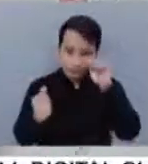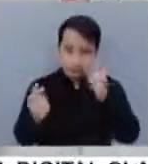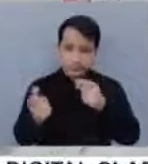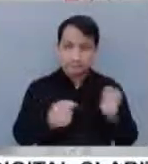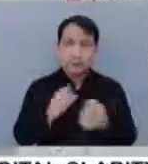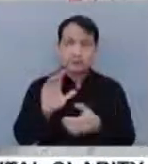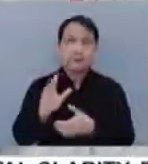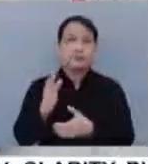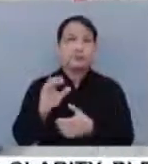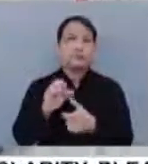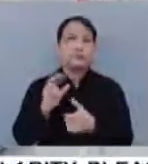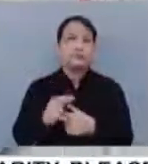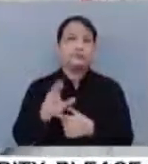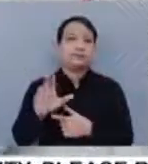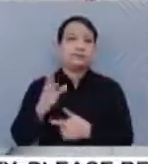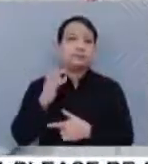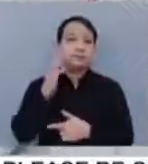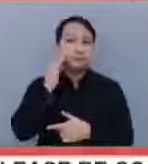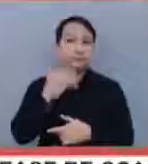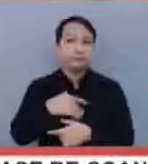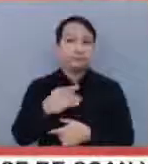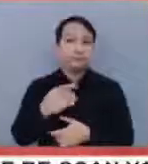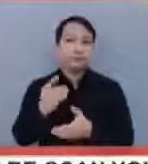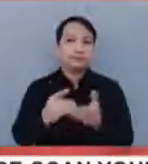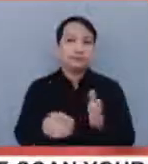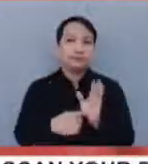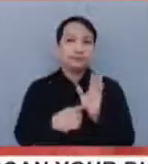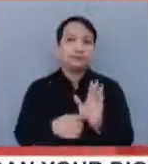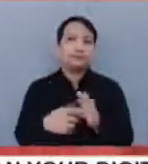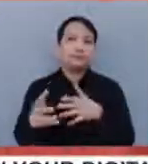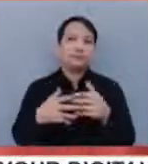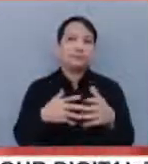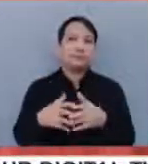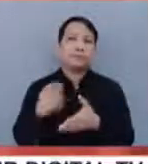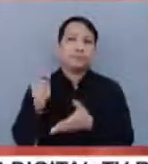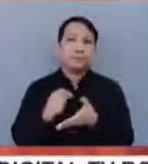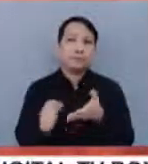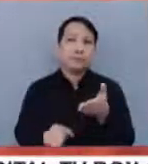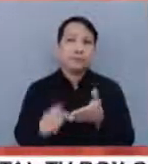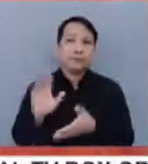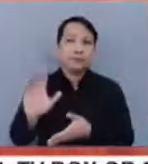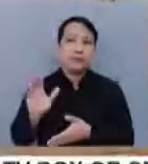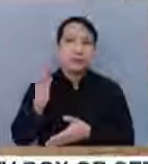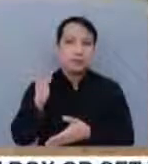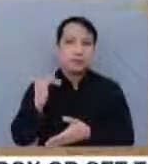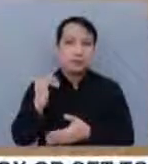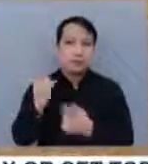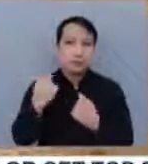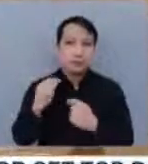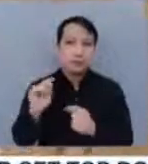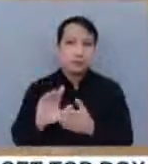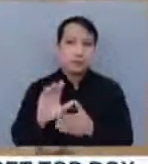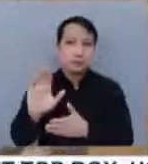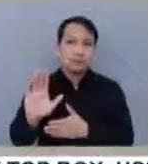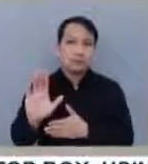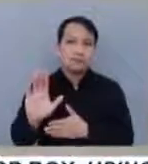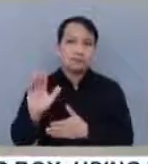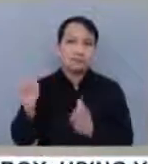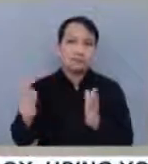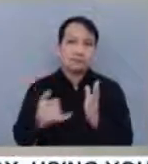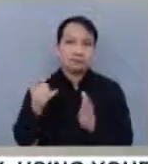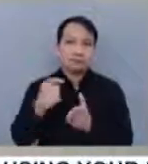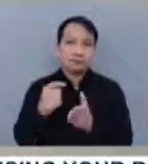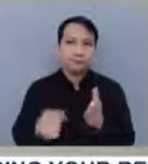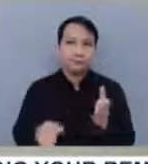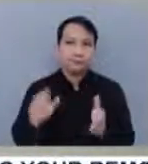naman, hilig mo lang din na mag-design-design o magsulat? Bakit hindi mo subukang mag-journaling?